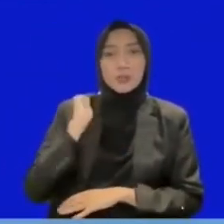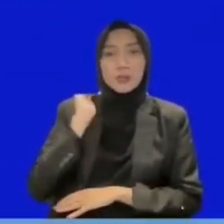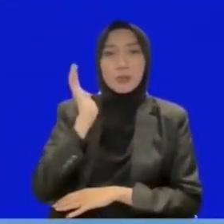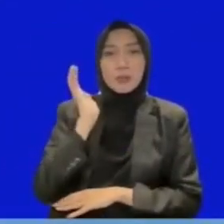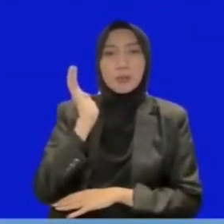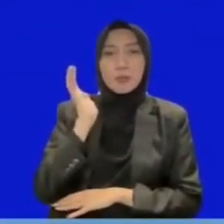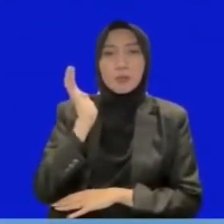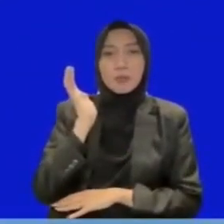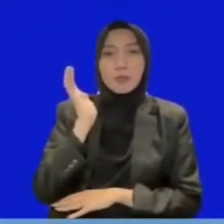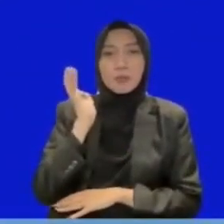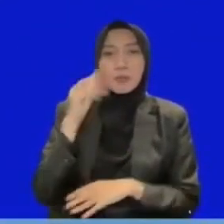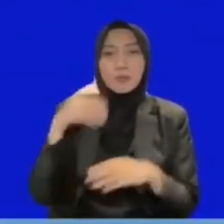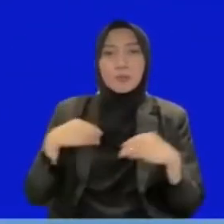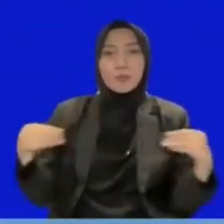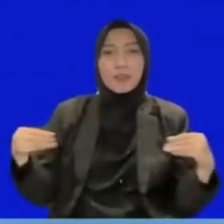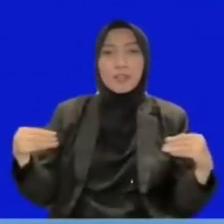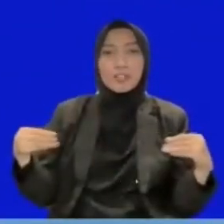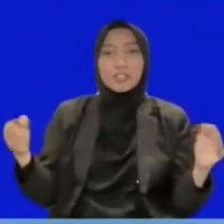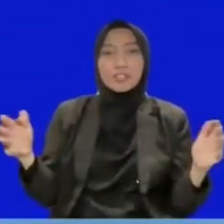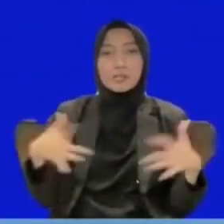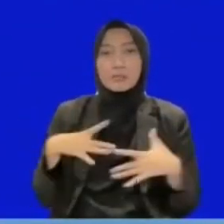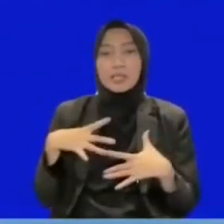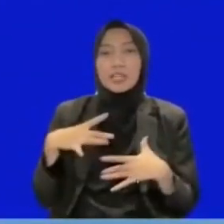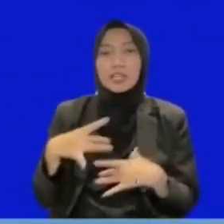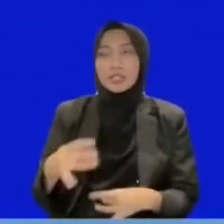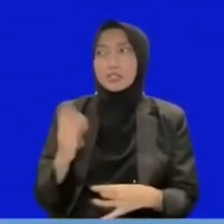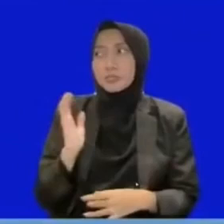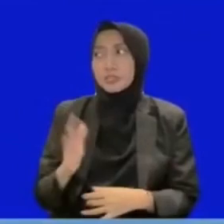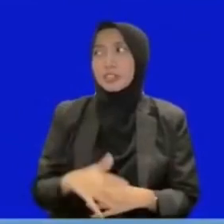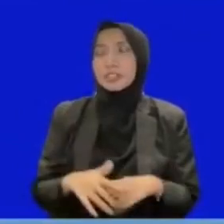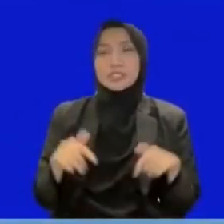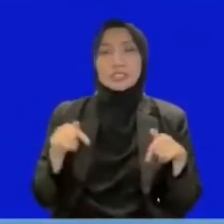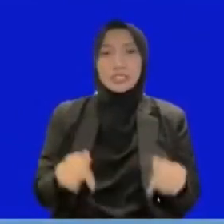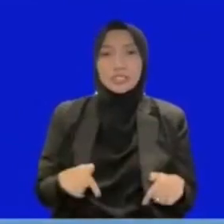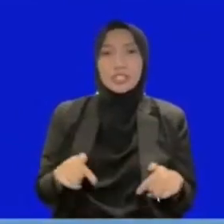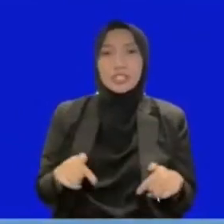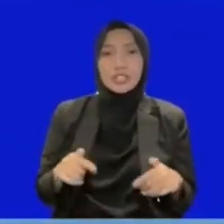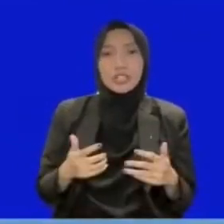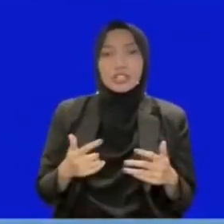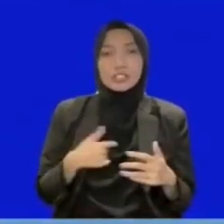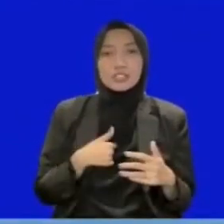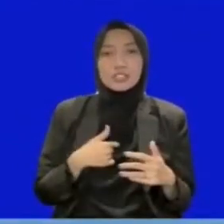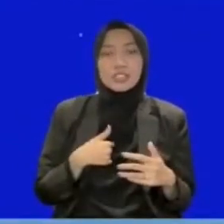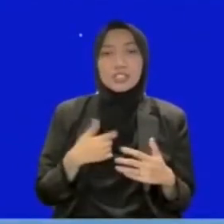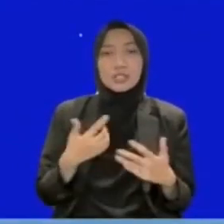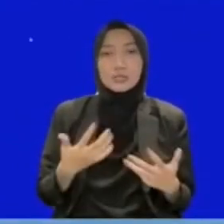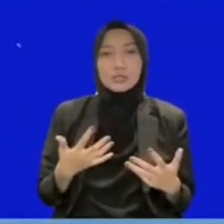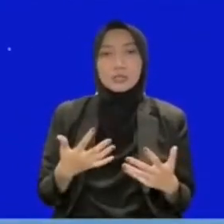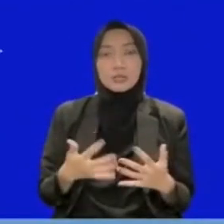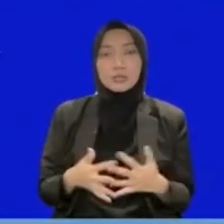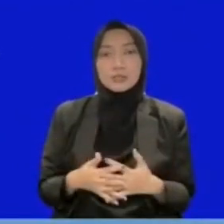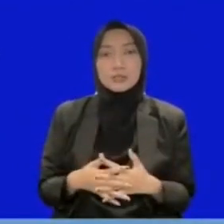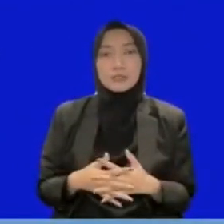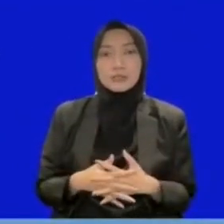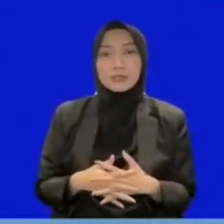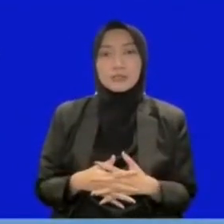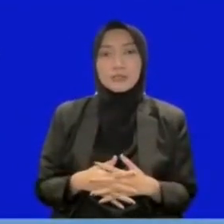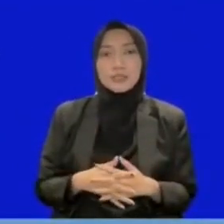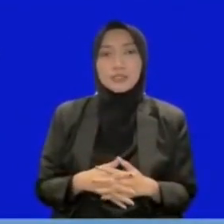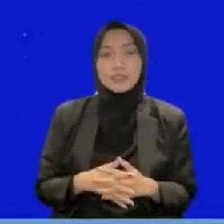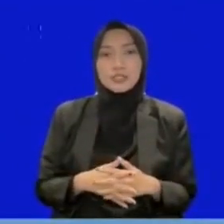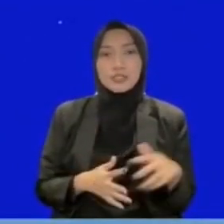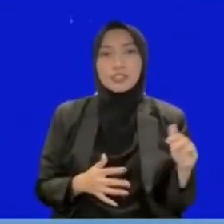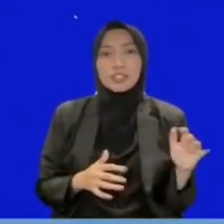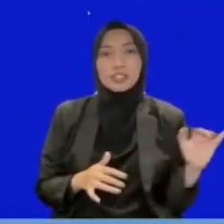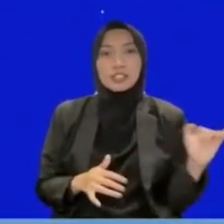memaparkan materi yang sangat menarik sekali. Sekarang giliran saya, yaitu ya ini sama sih,